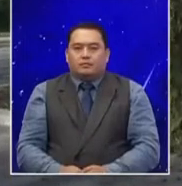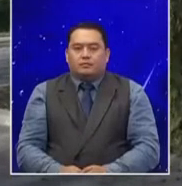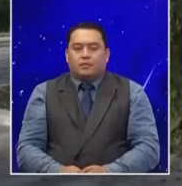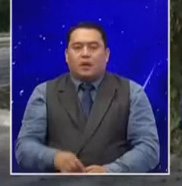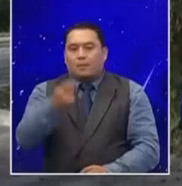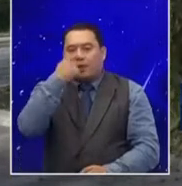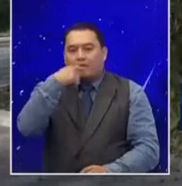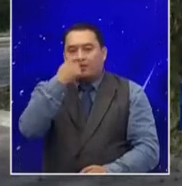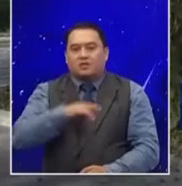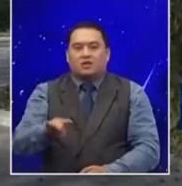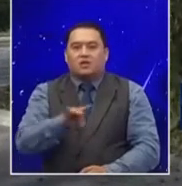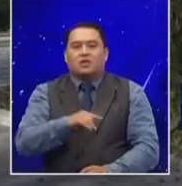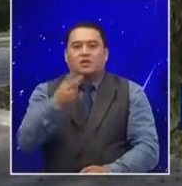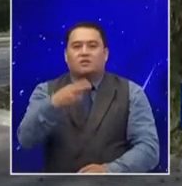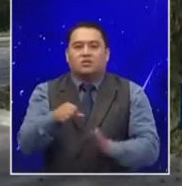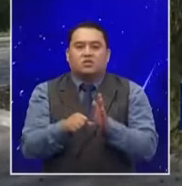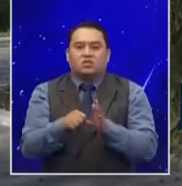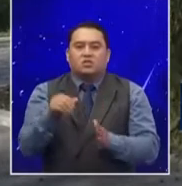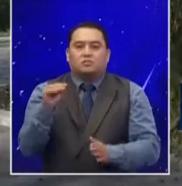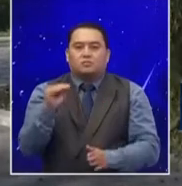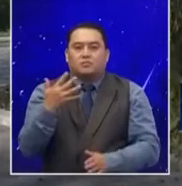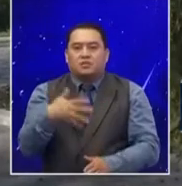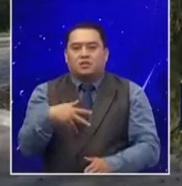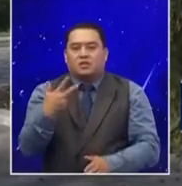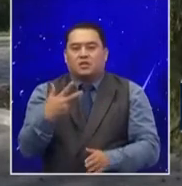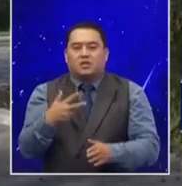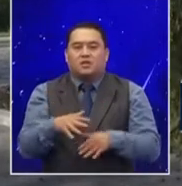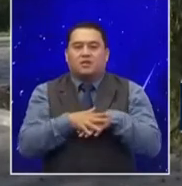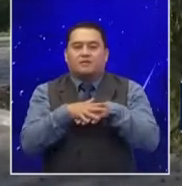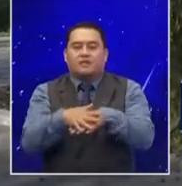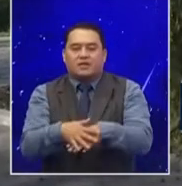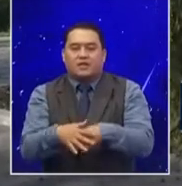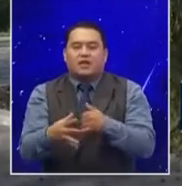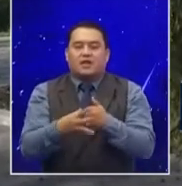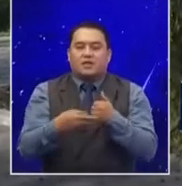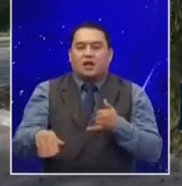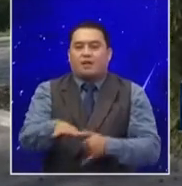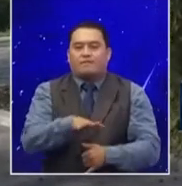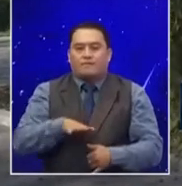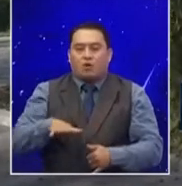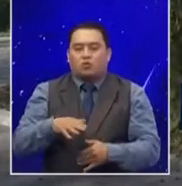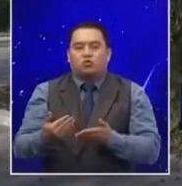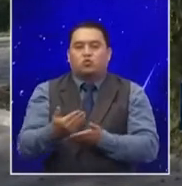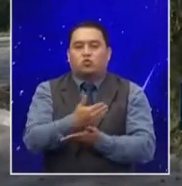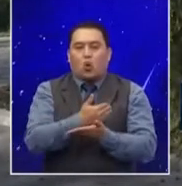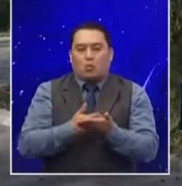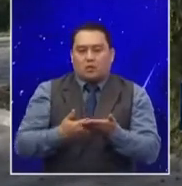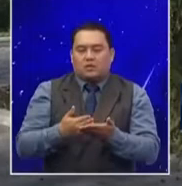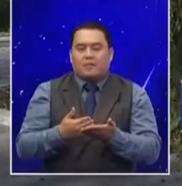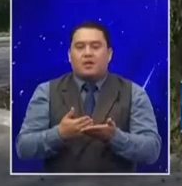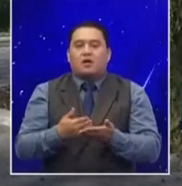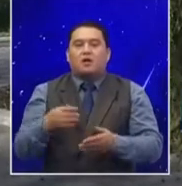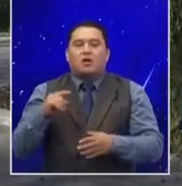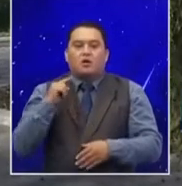В Панфиловском районе 26 053 гектара земли отведено под кукурузу. С 22 гектаров урожай собран. В основном крестьяне